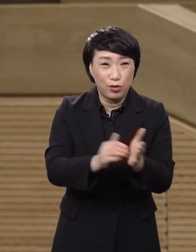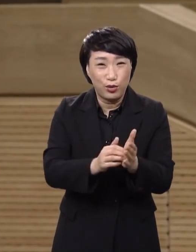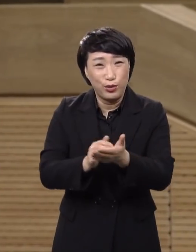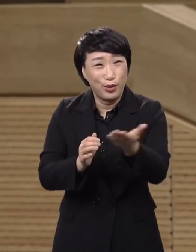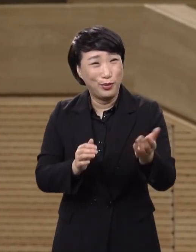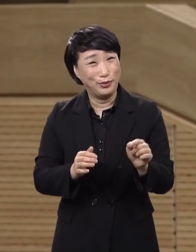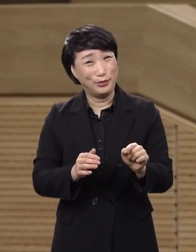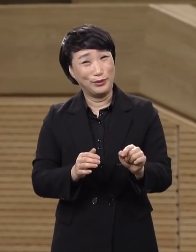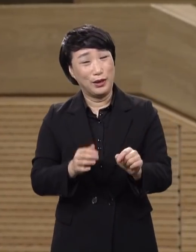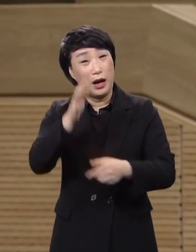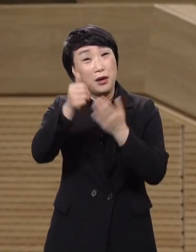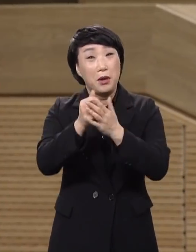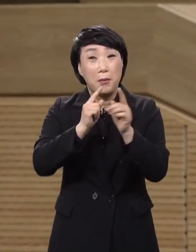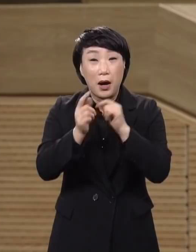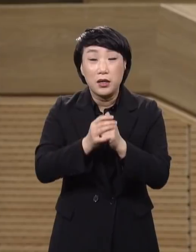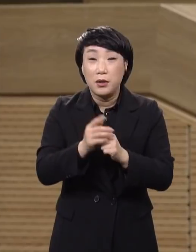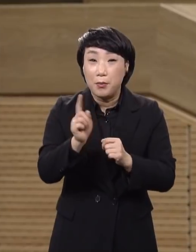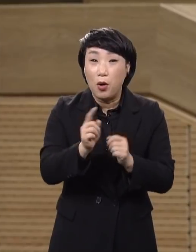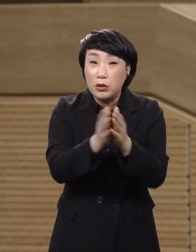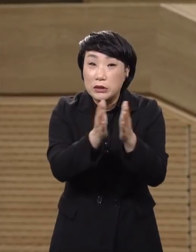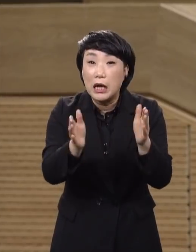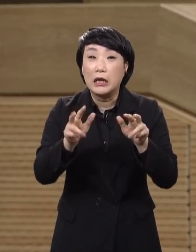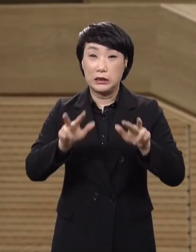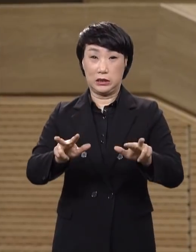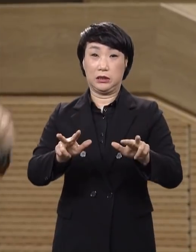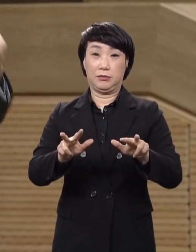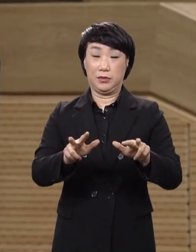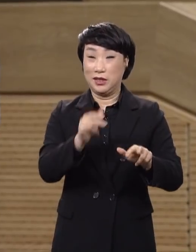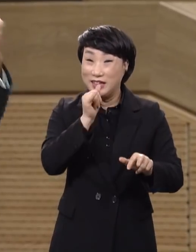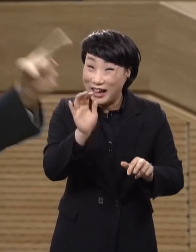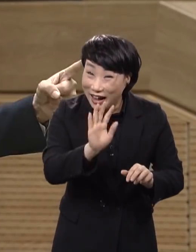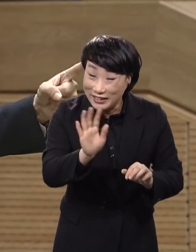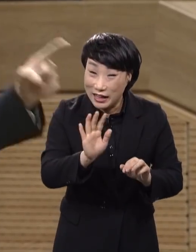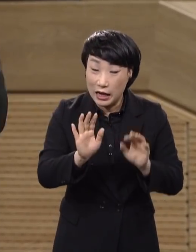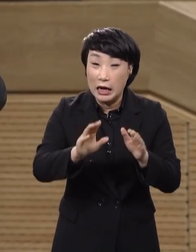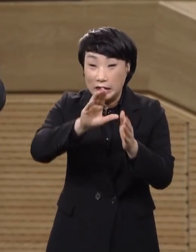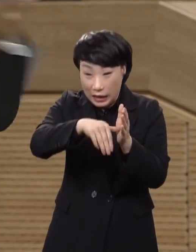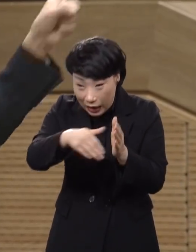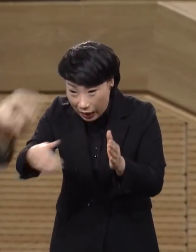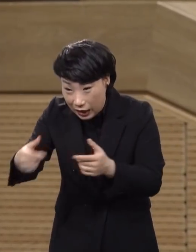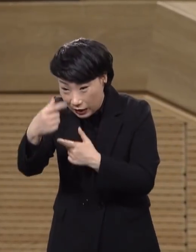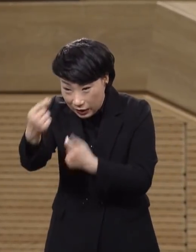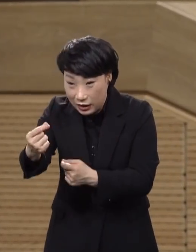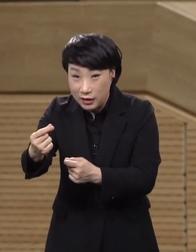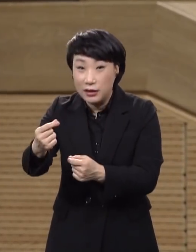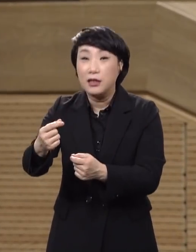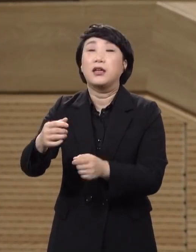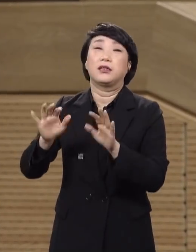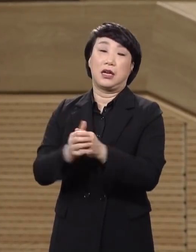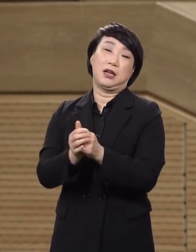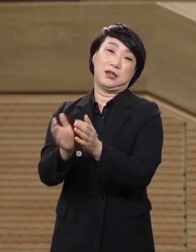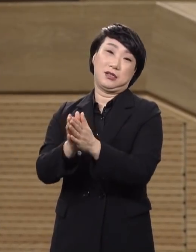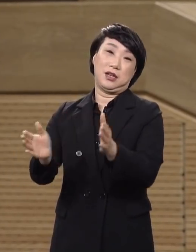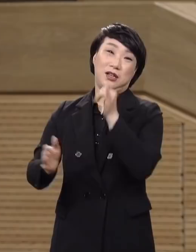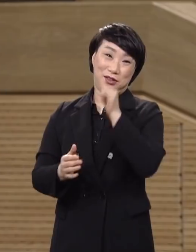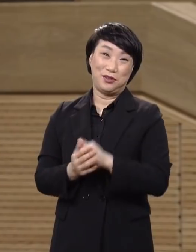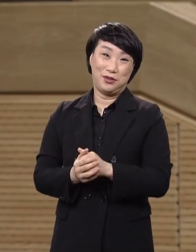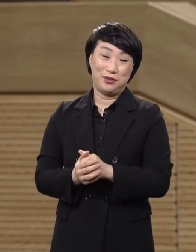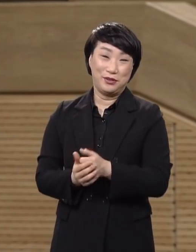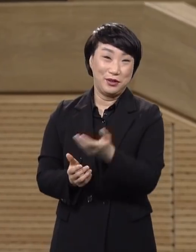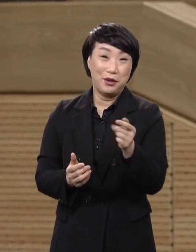여러분, 하나님 말씀의 효력은 지금 나는 게 아니요 때가 되면 나게 되나니